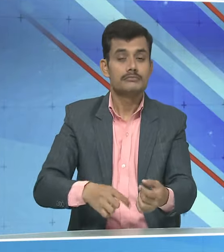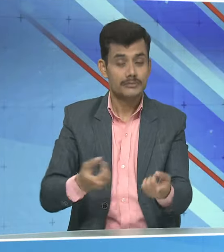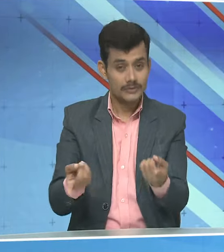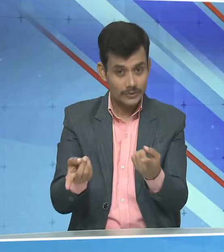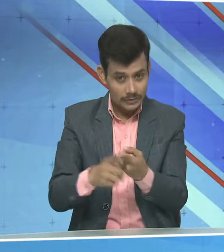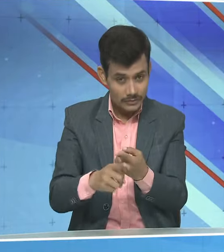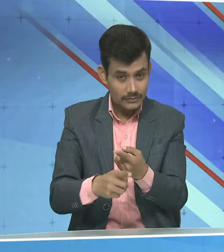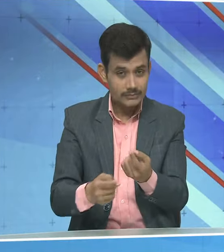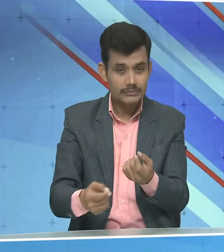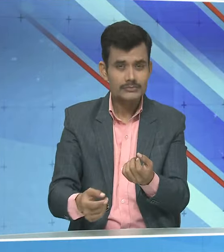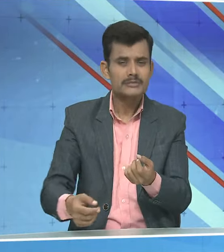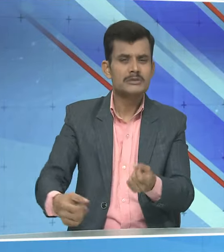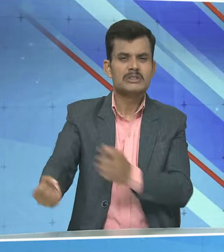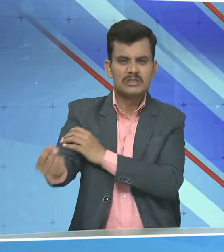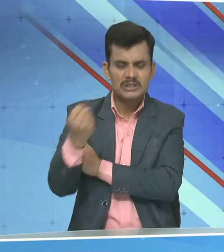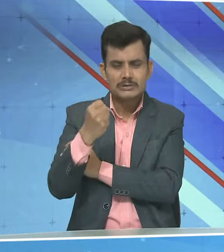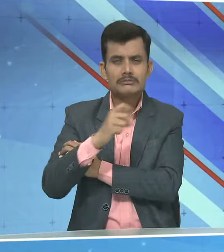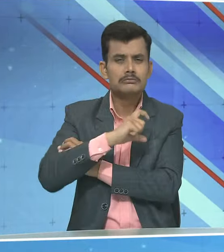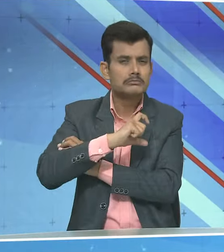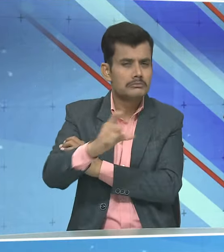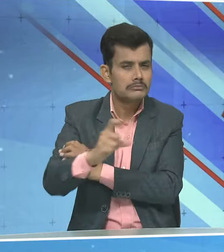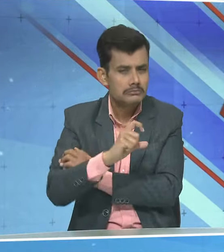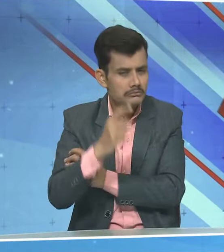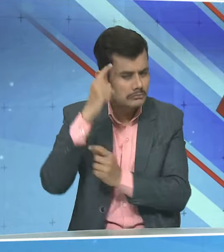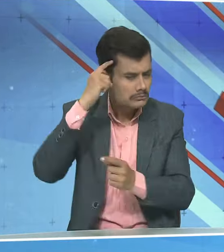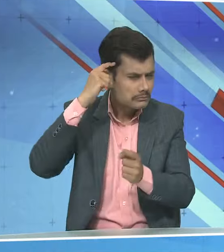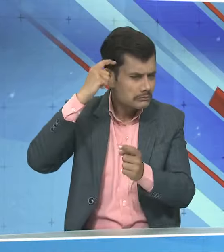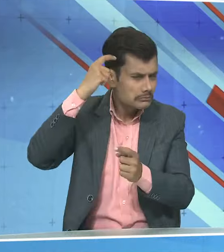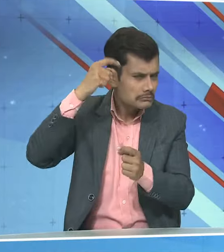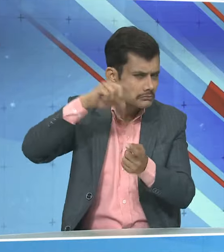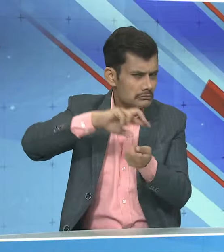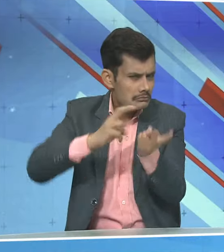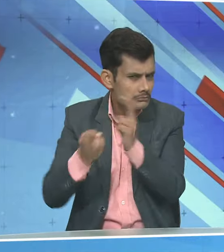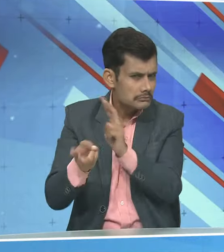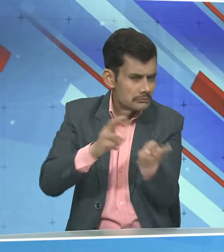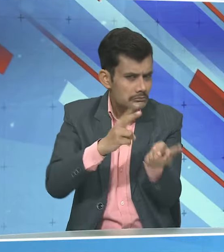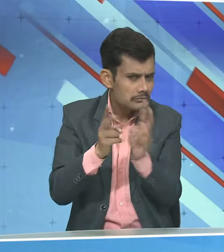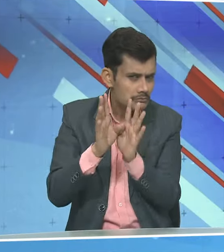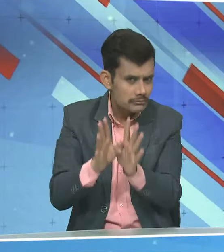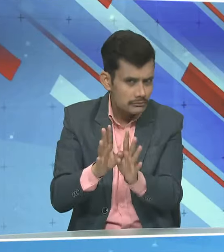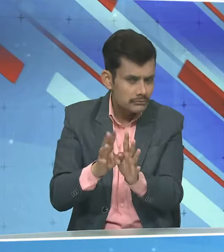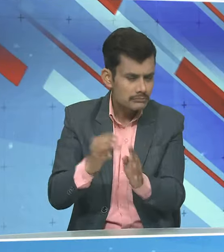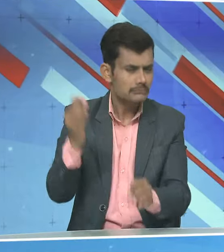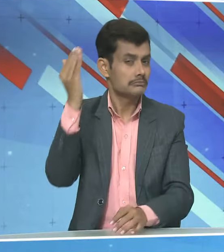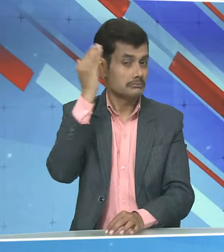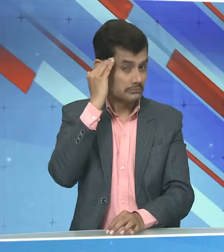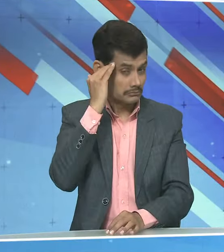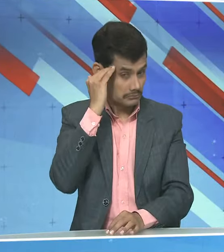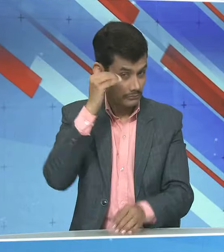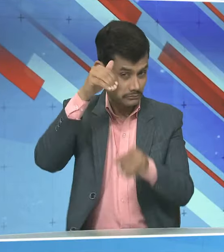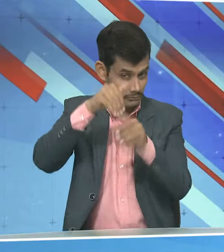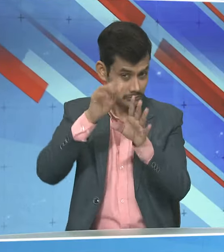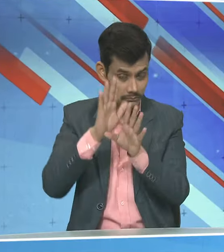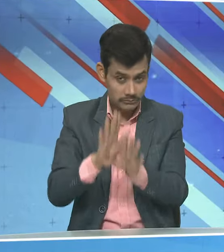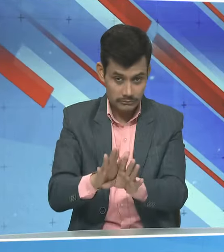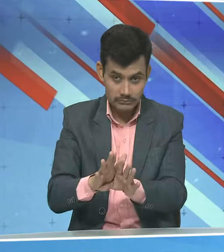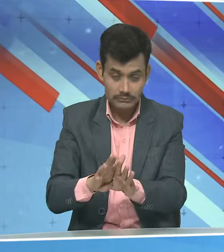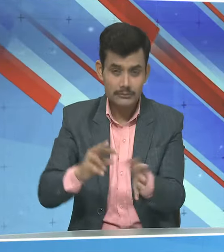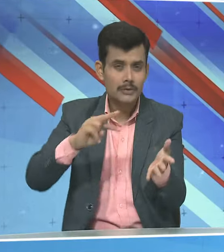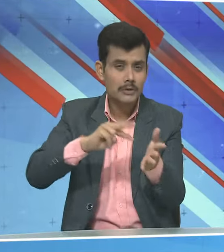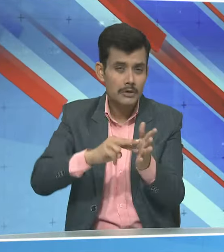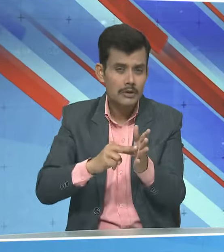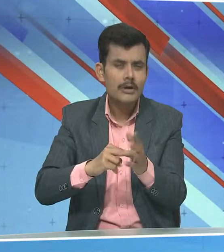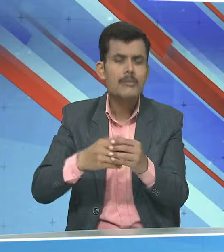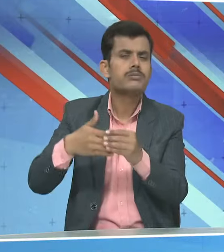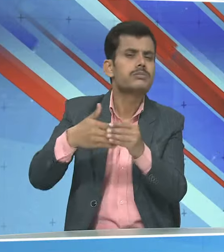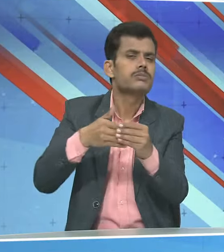जब एनर्जी राइज अप होती है एक अवेकन माइंड की, जिसकी दिमाग जो आपका नॉलेजेबल इंसान होता है, दैट्स मोर लाइक अ